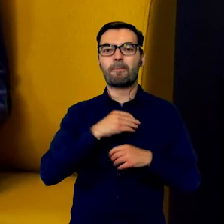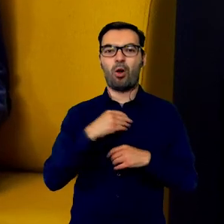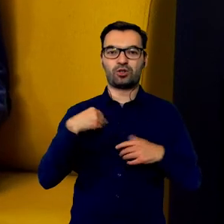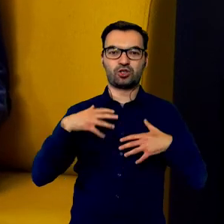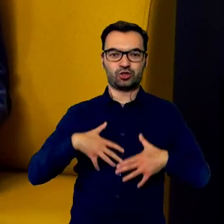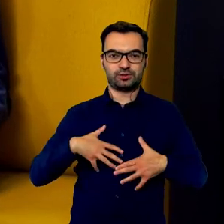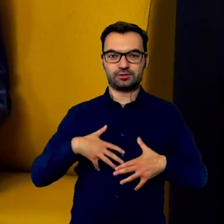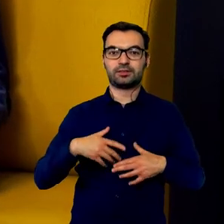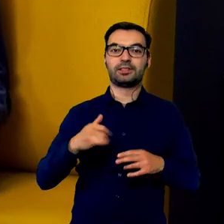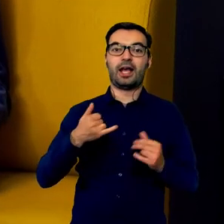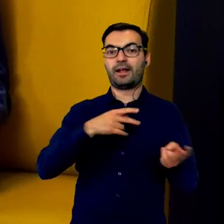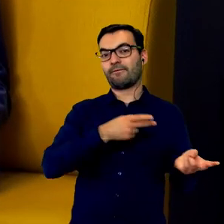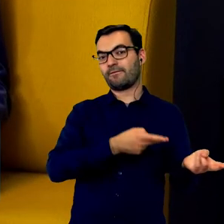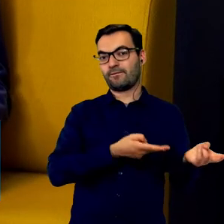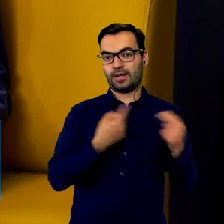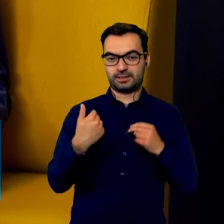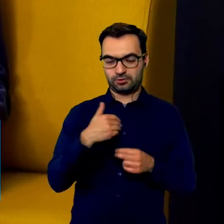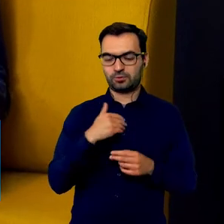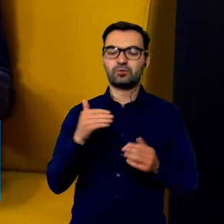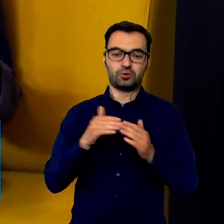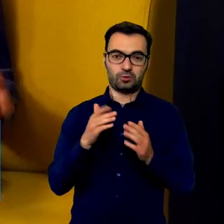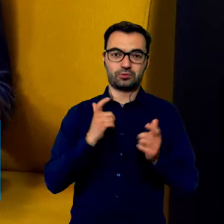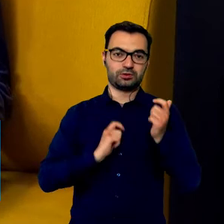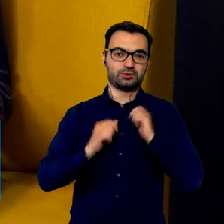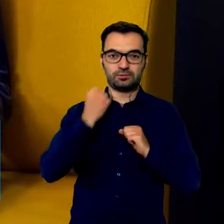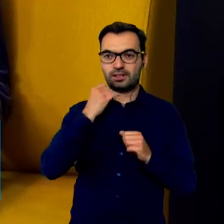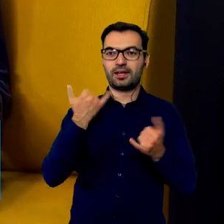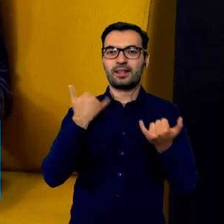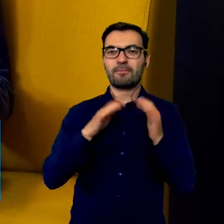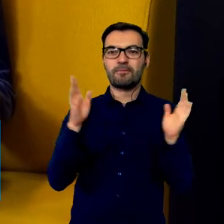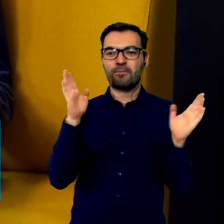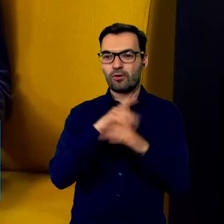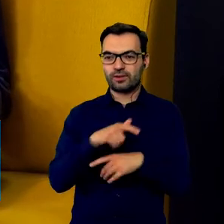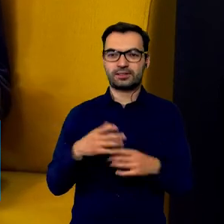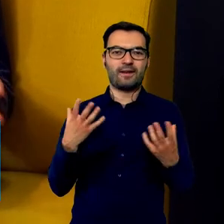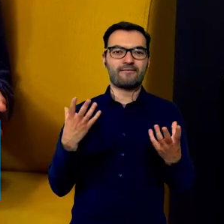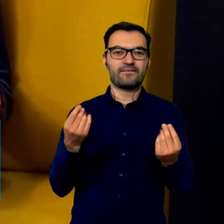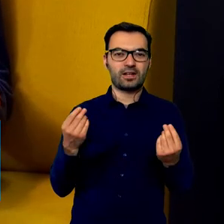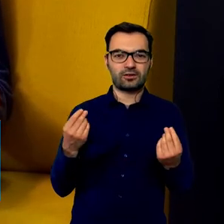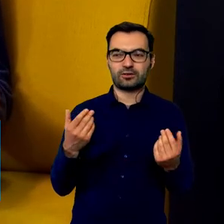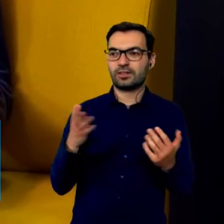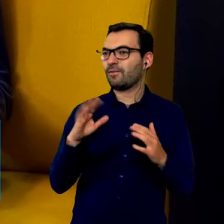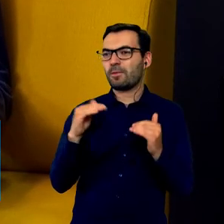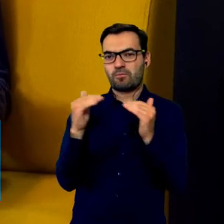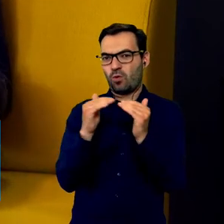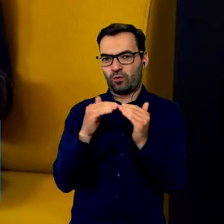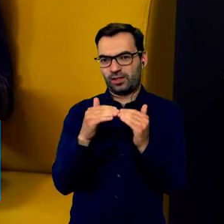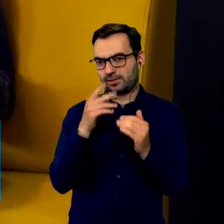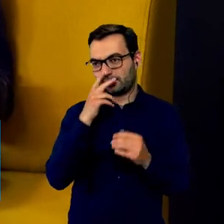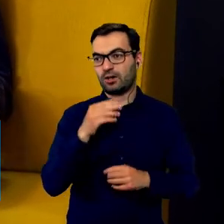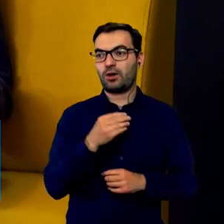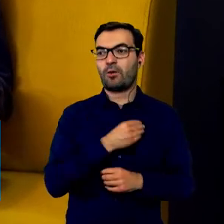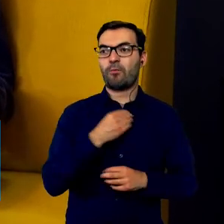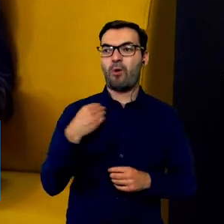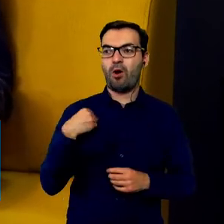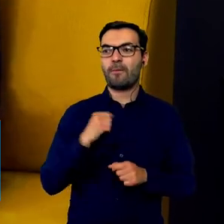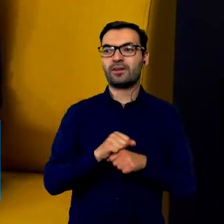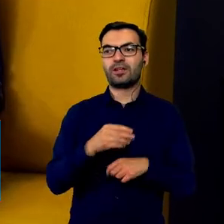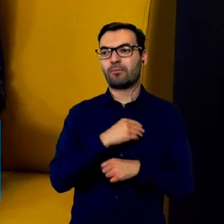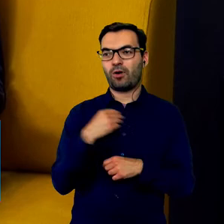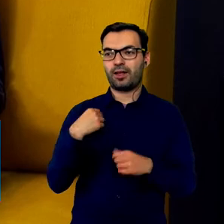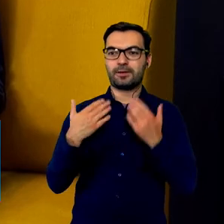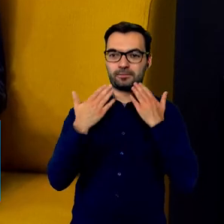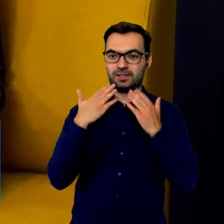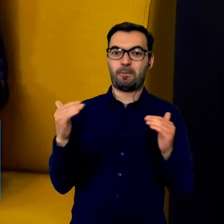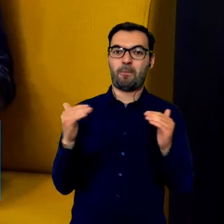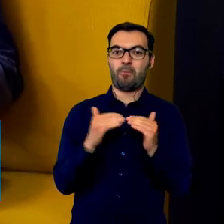kiedy wracam z wyjazdu do domu. Inne powietrze jest w Polsce, wilgotność, przez porównanie. Bycie Polakiem przez porównanie też